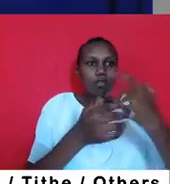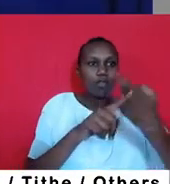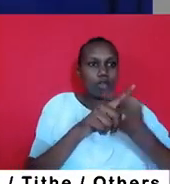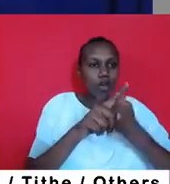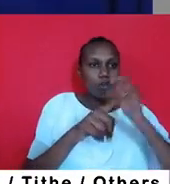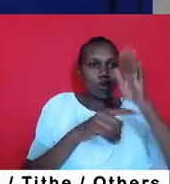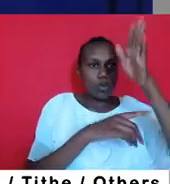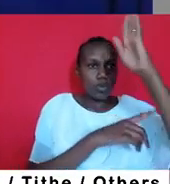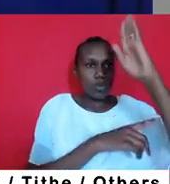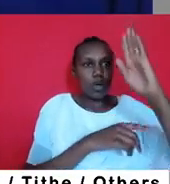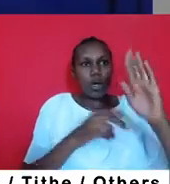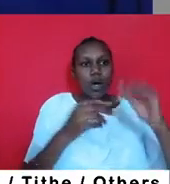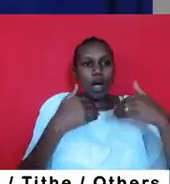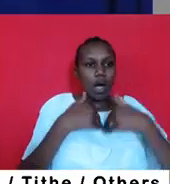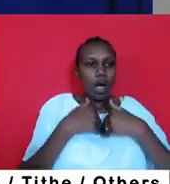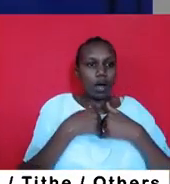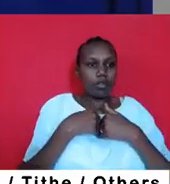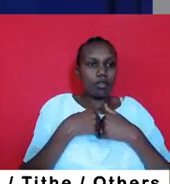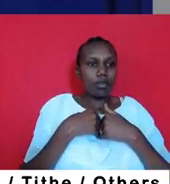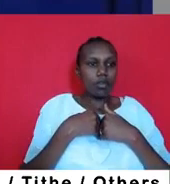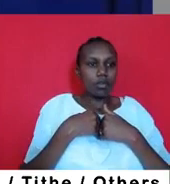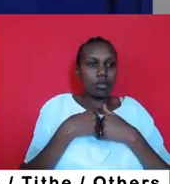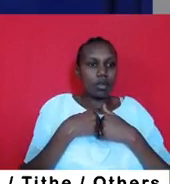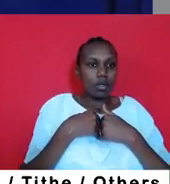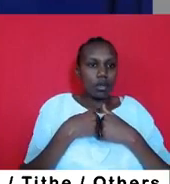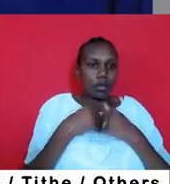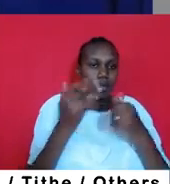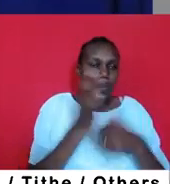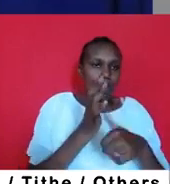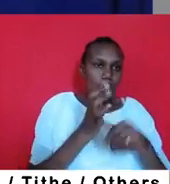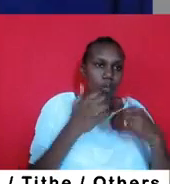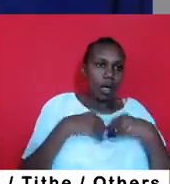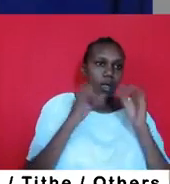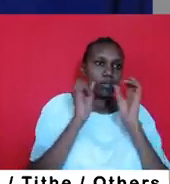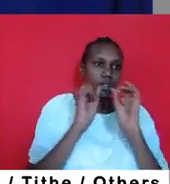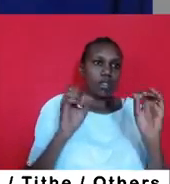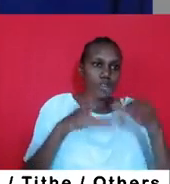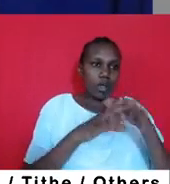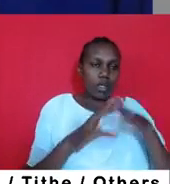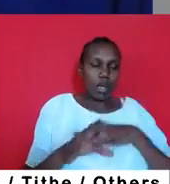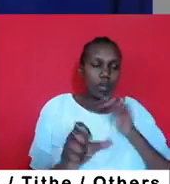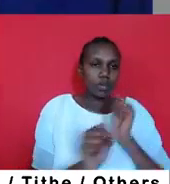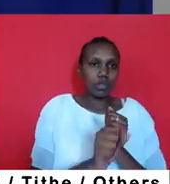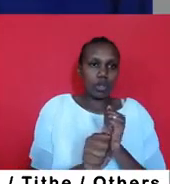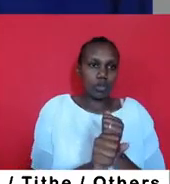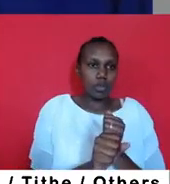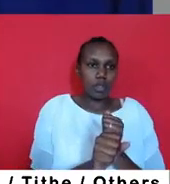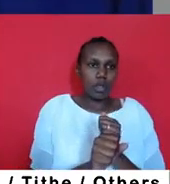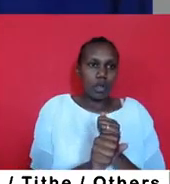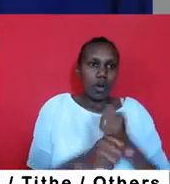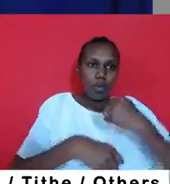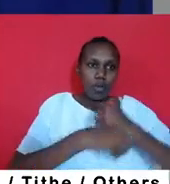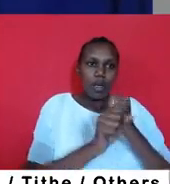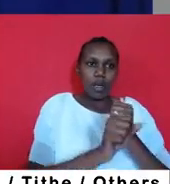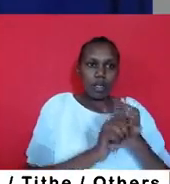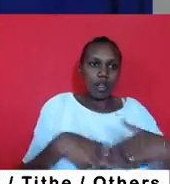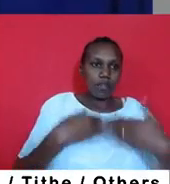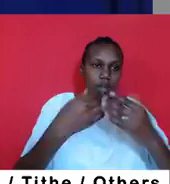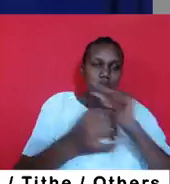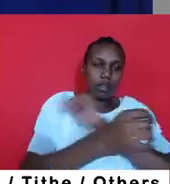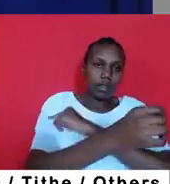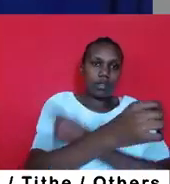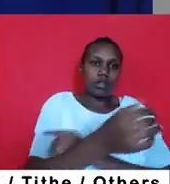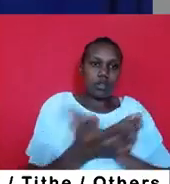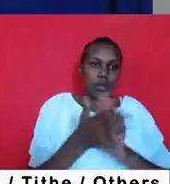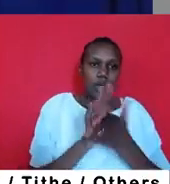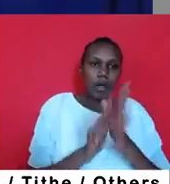uwezo huo tusiwe na pupa au kuwa lewelegevu katika kazi zetu. Tujalie neema ya kuwa